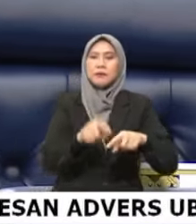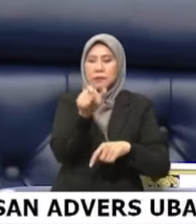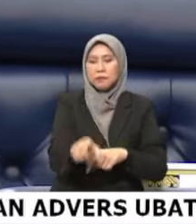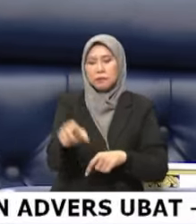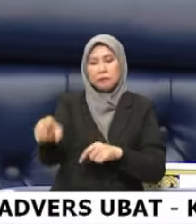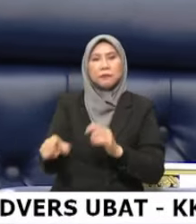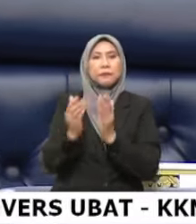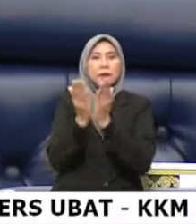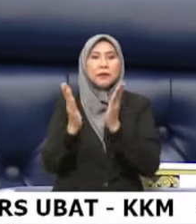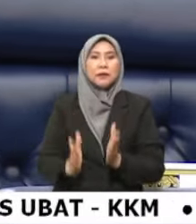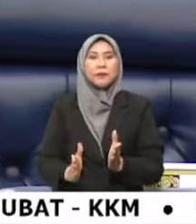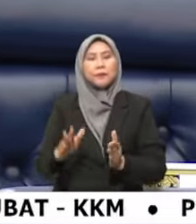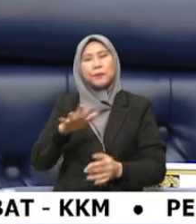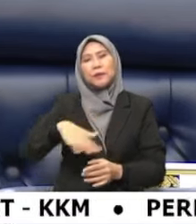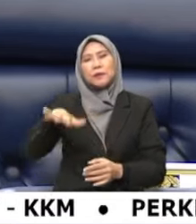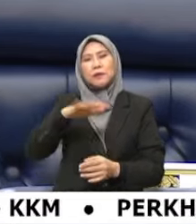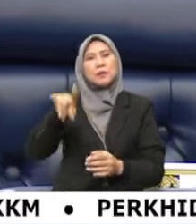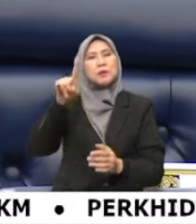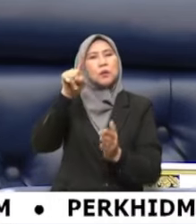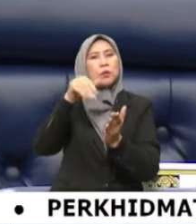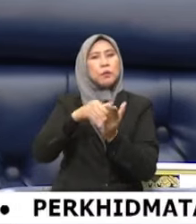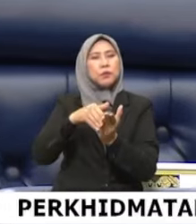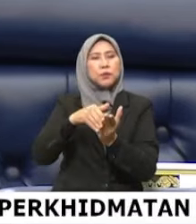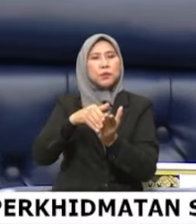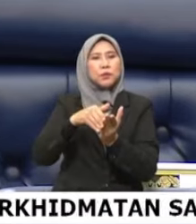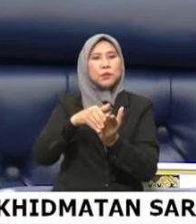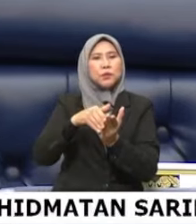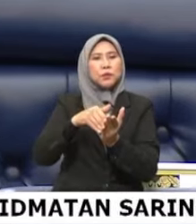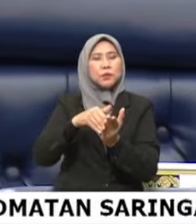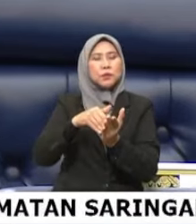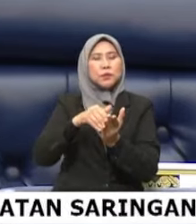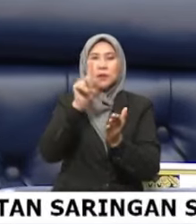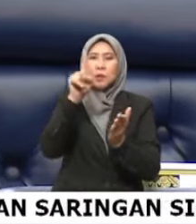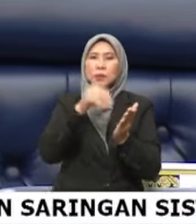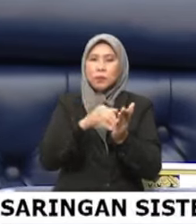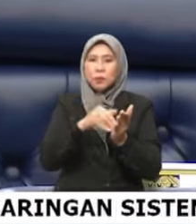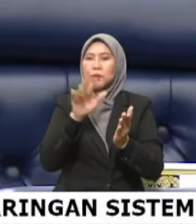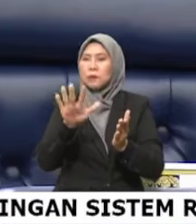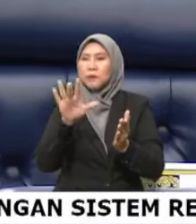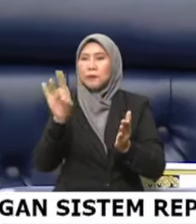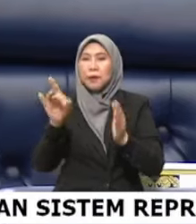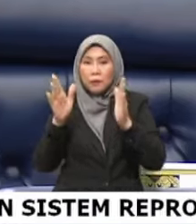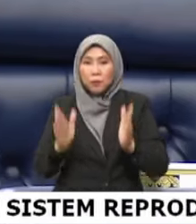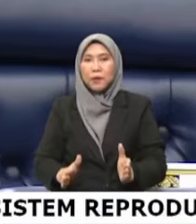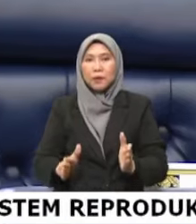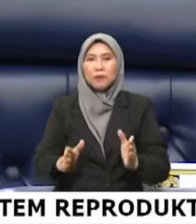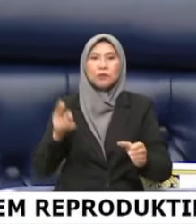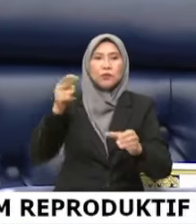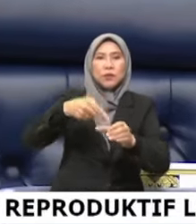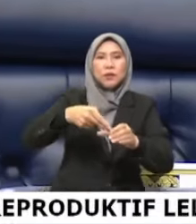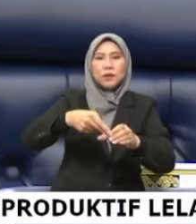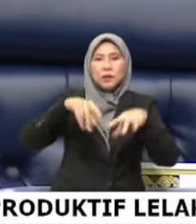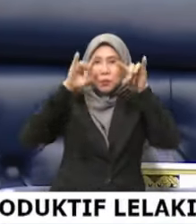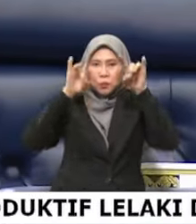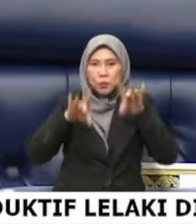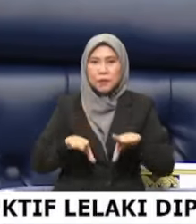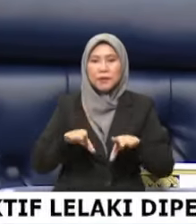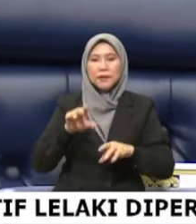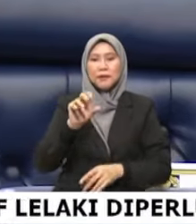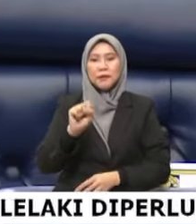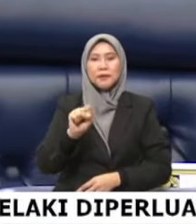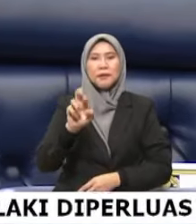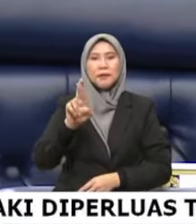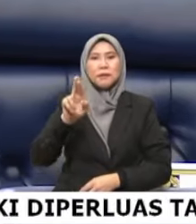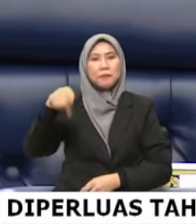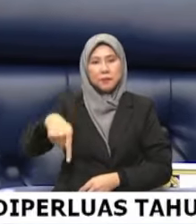lebih kurang 1,050 orang, 58 orang yang telah menduduki peperiksaan CLP seperti